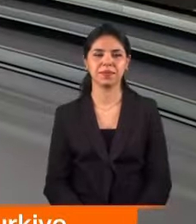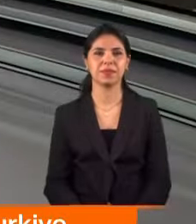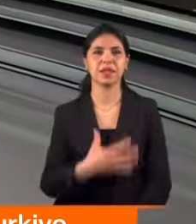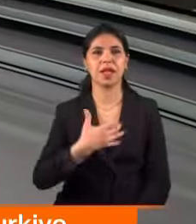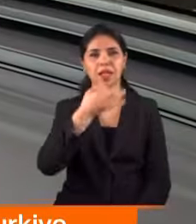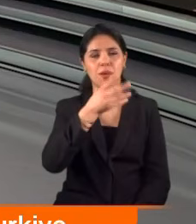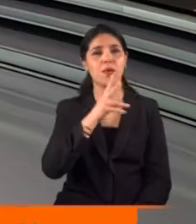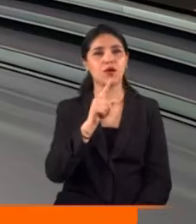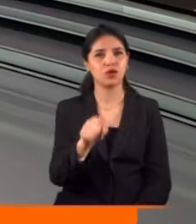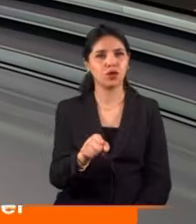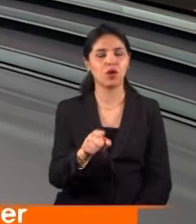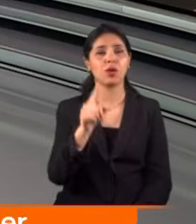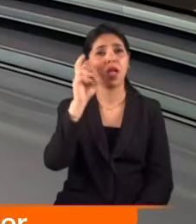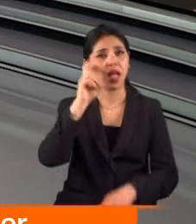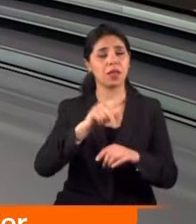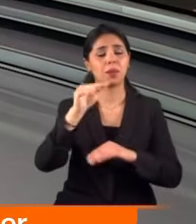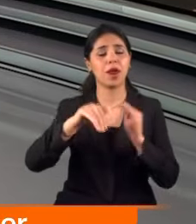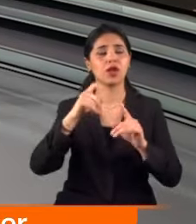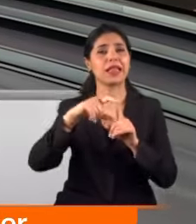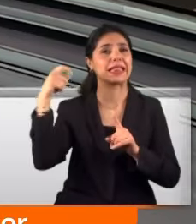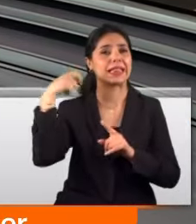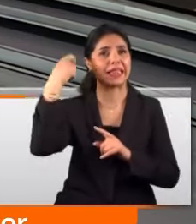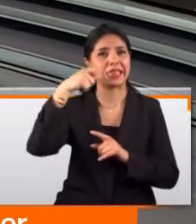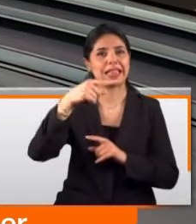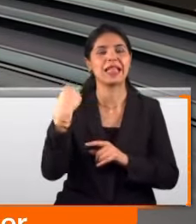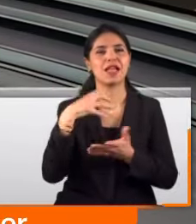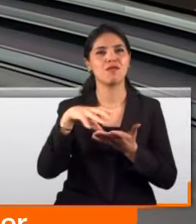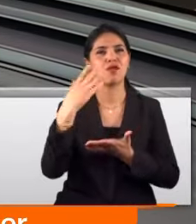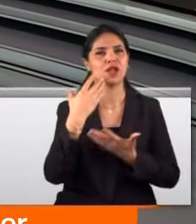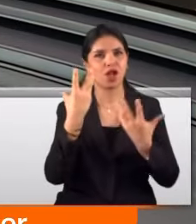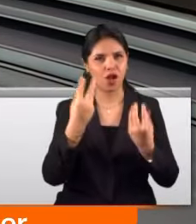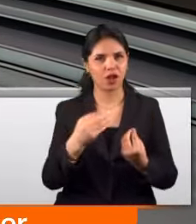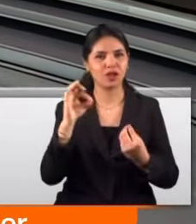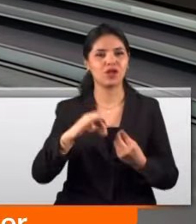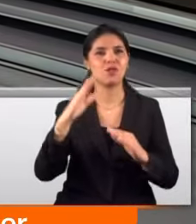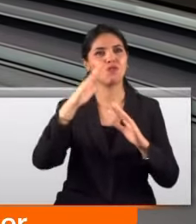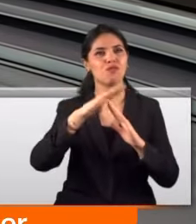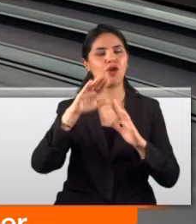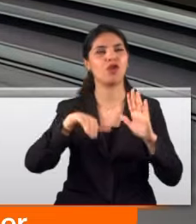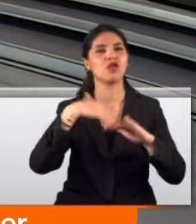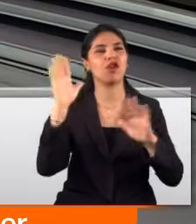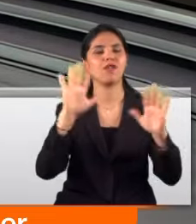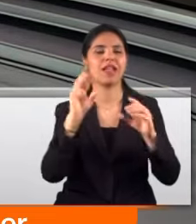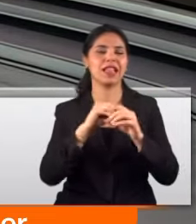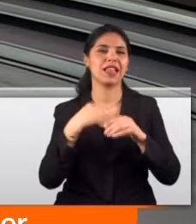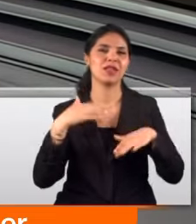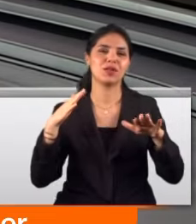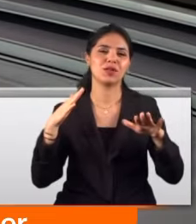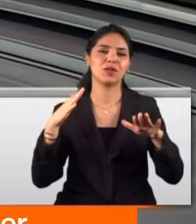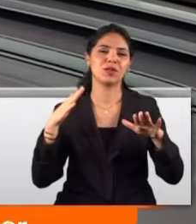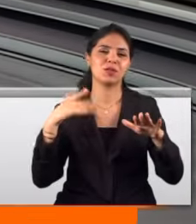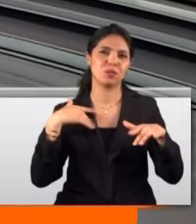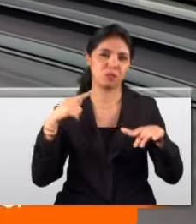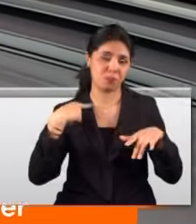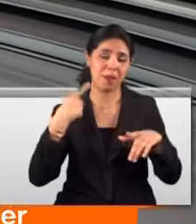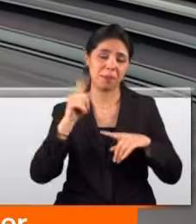Ana haberin sonuna geldik. Hatırlatalım, birazdan Ateş Kuşları yeni bölümüyle ekranda olacak. Kısa bir ara vereceğiz. Sonra kapanış yapmak üzere